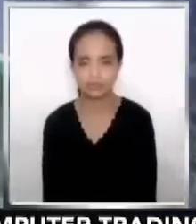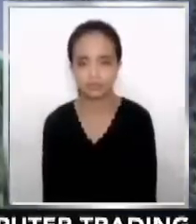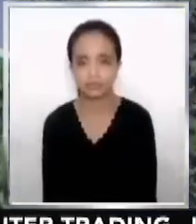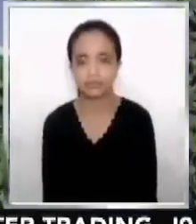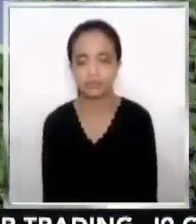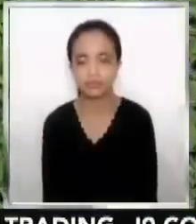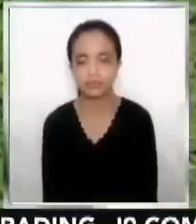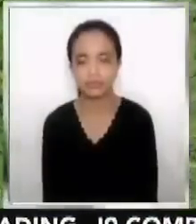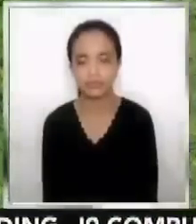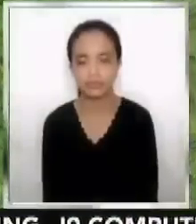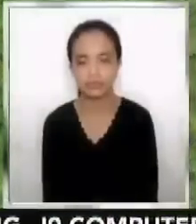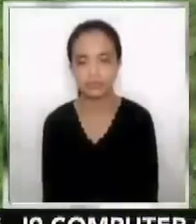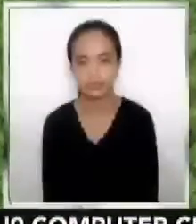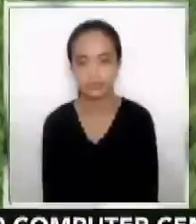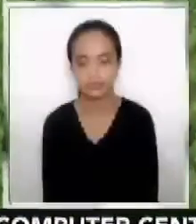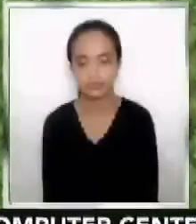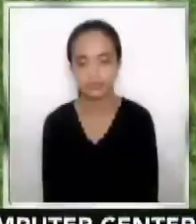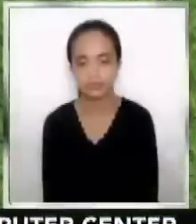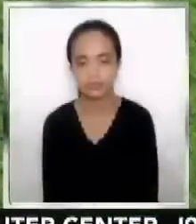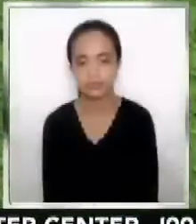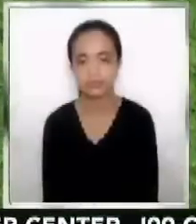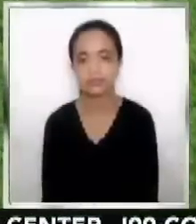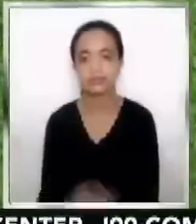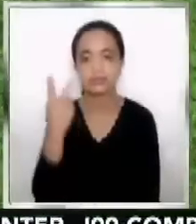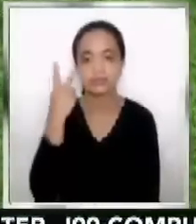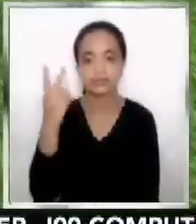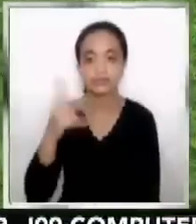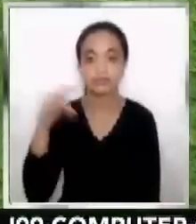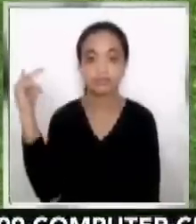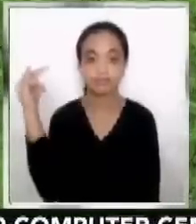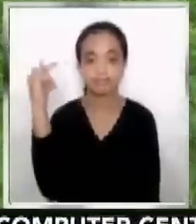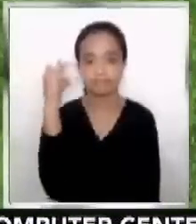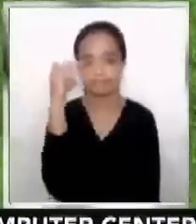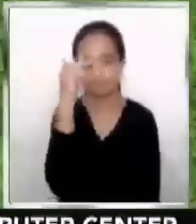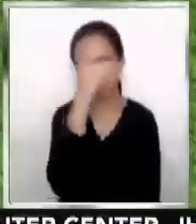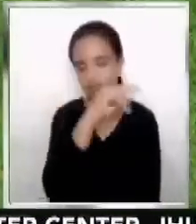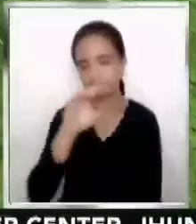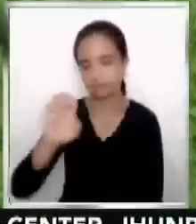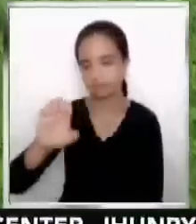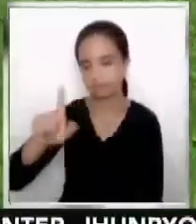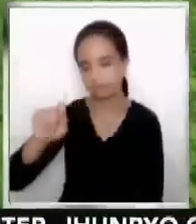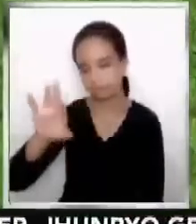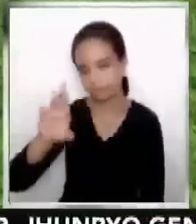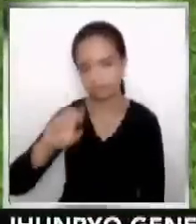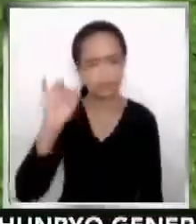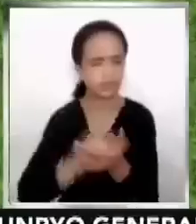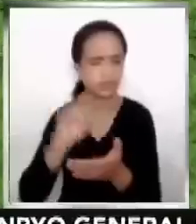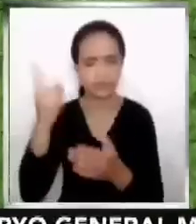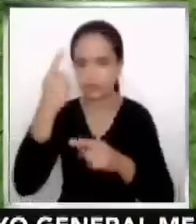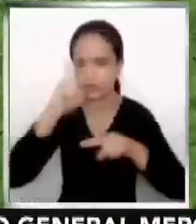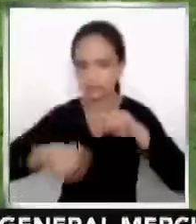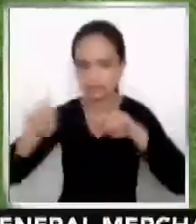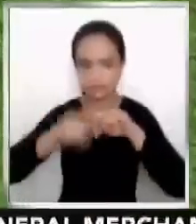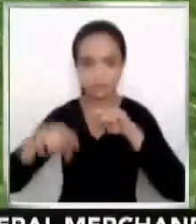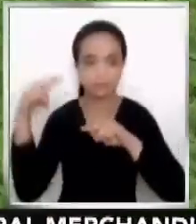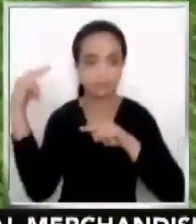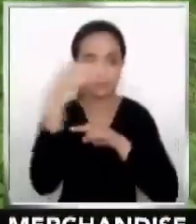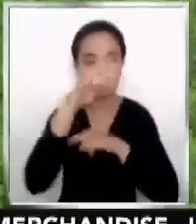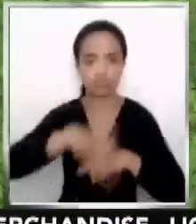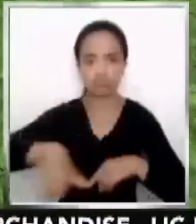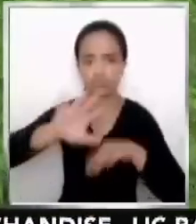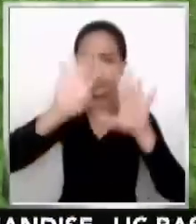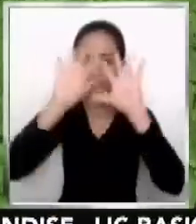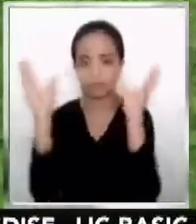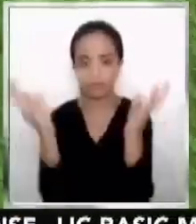panghimpapawid ang light aircraft na velly electro ang pinakaunang electric powered airplane sa buong mundo na